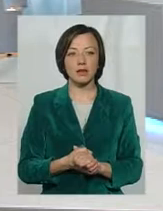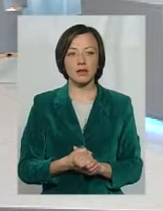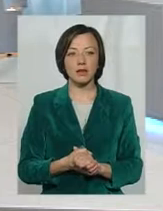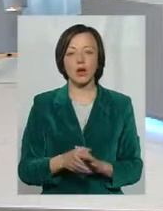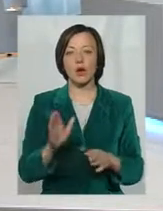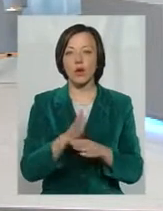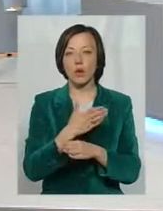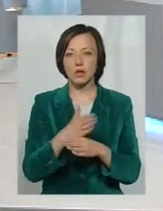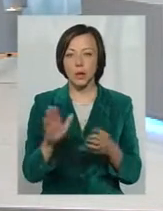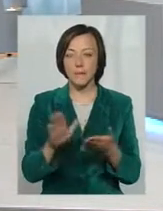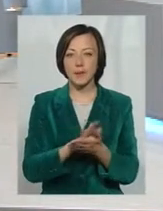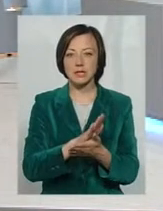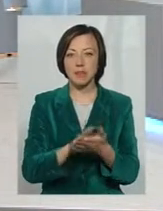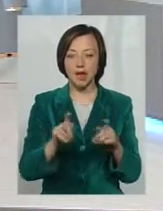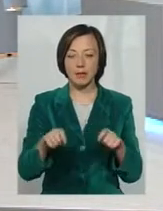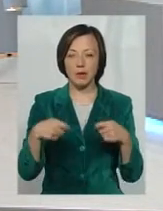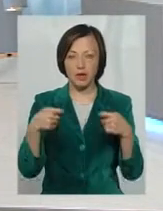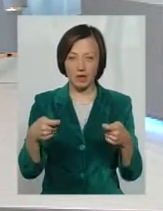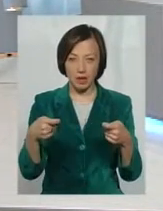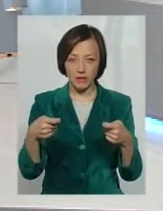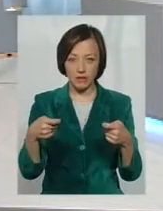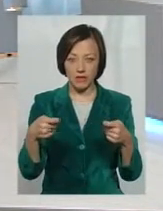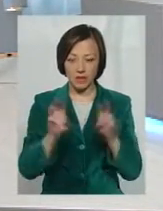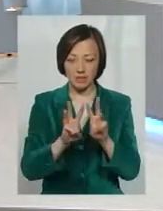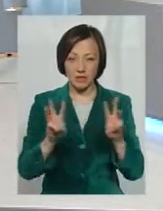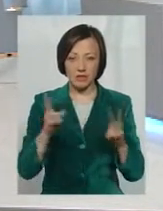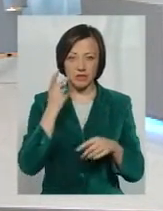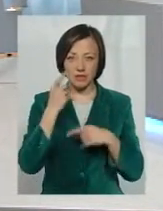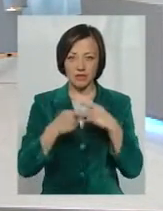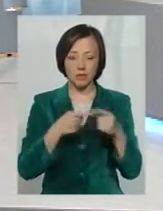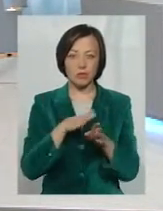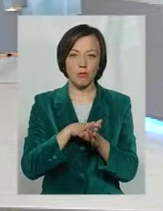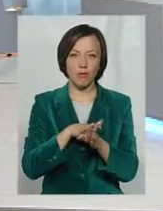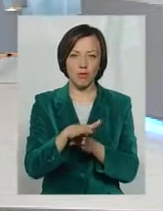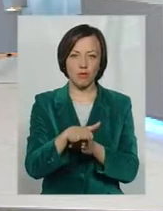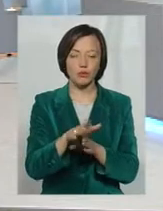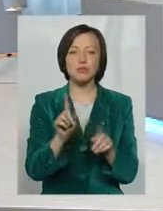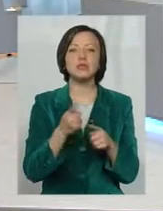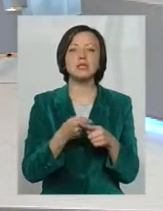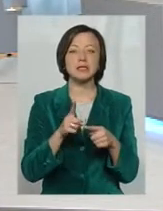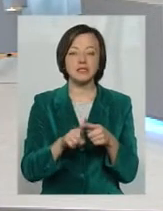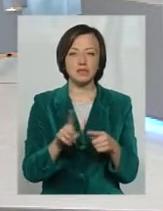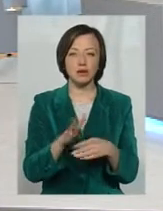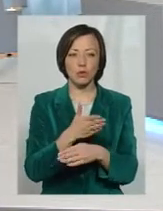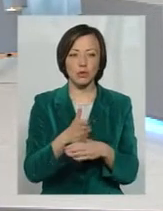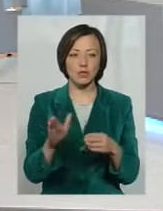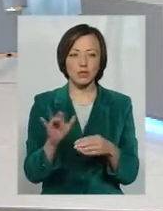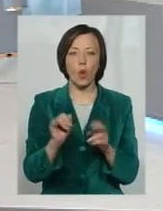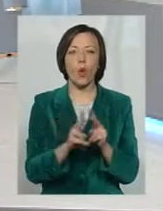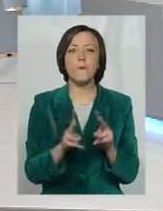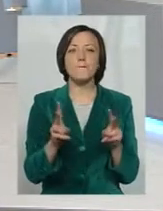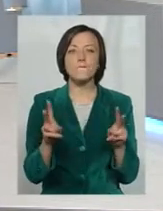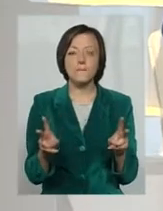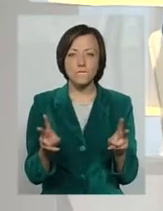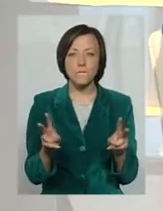розділ «Безоплатна передача» майже завжди повний. Так. Що це за розділ і кому